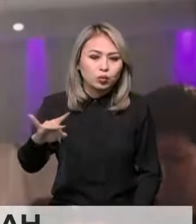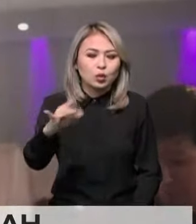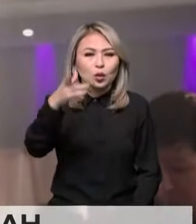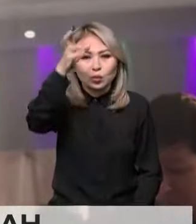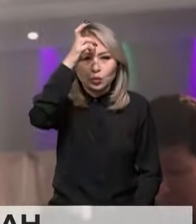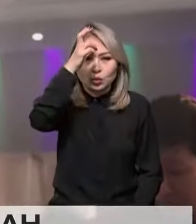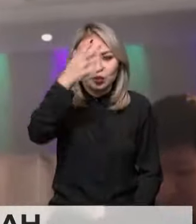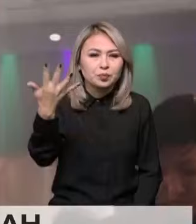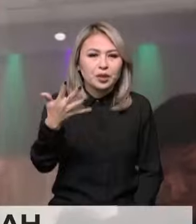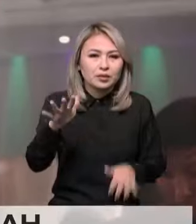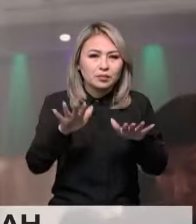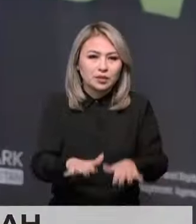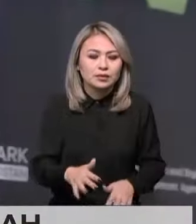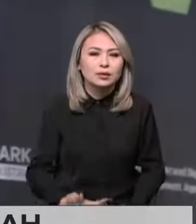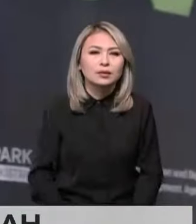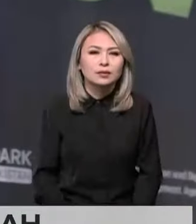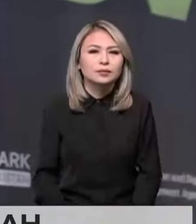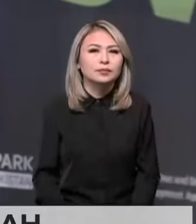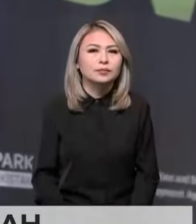кейін 5-ші орында тұр.